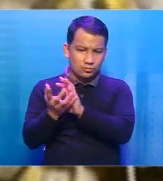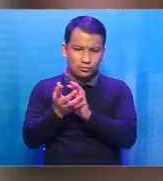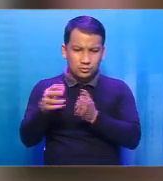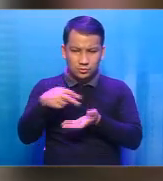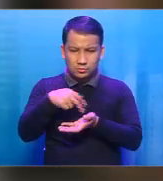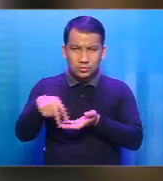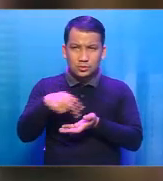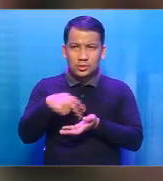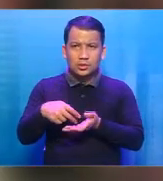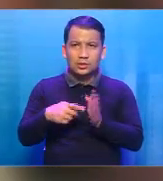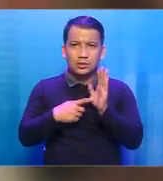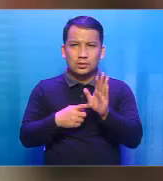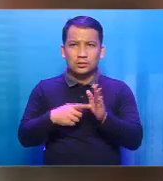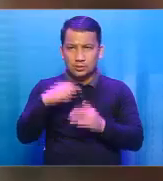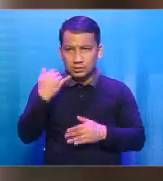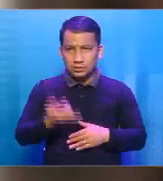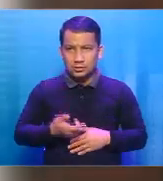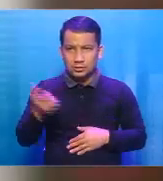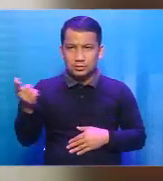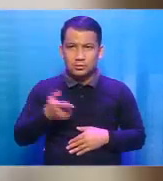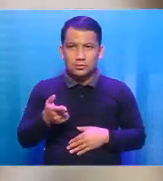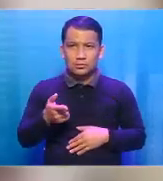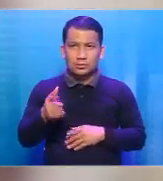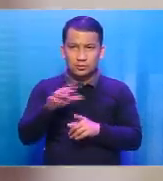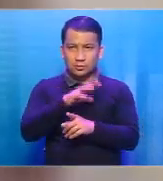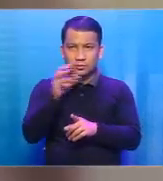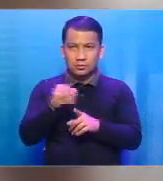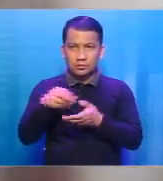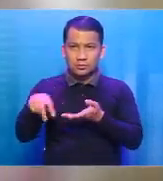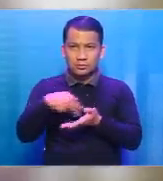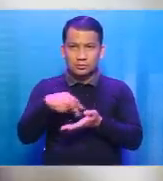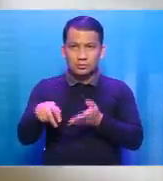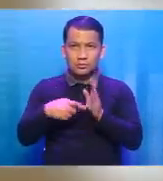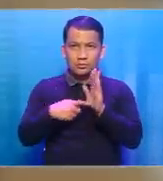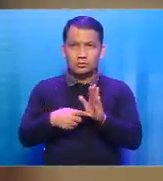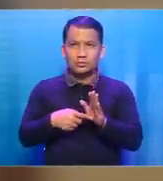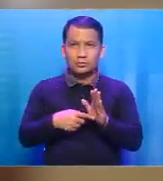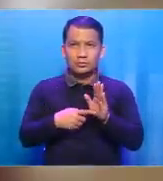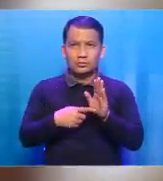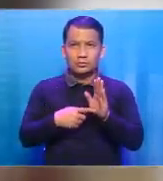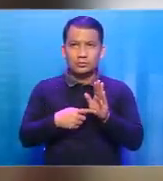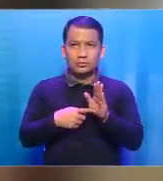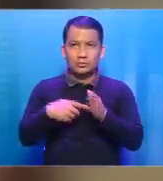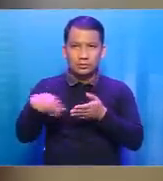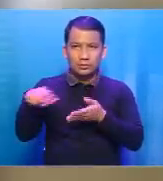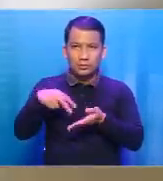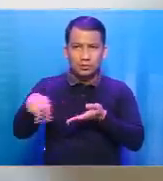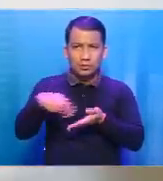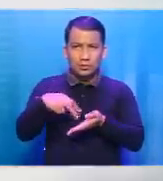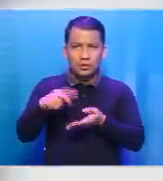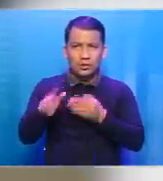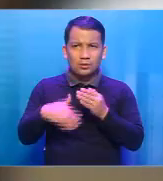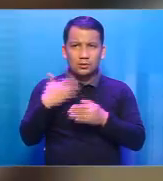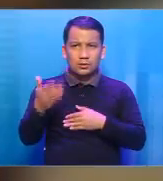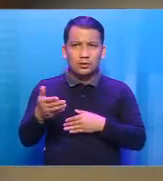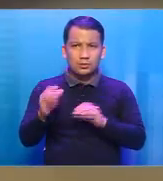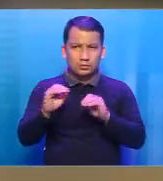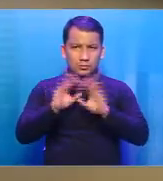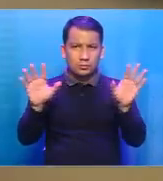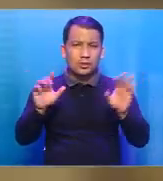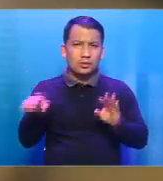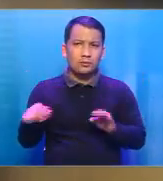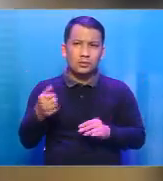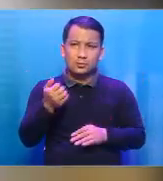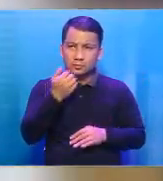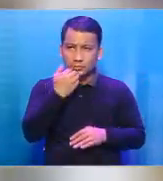dance. Dito iniimbitahan ng isang cultural dancer ang mga bisita sa isang pagtitipon na sumayaw. Sa kabila nito, malinaw na may